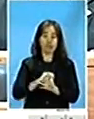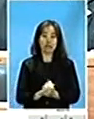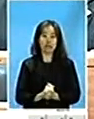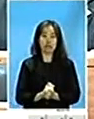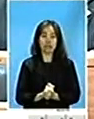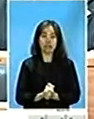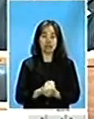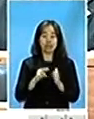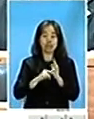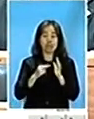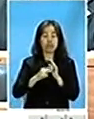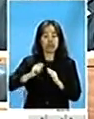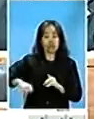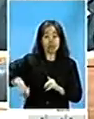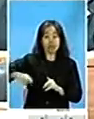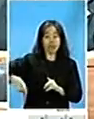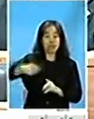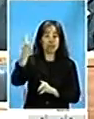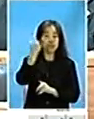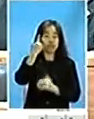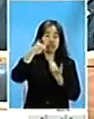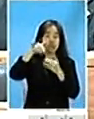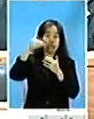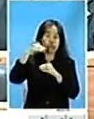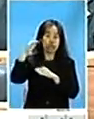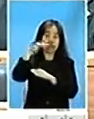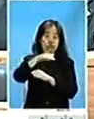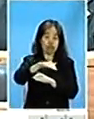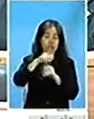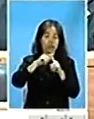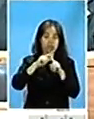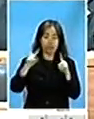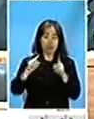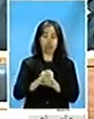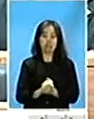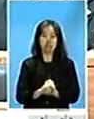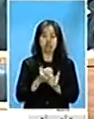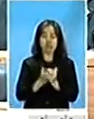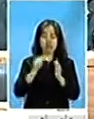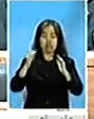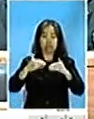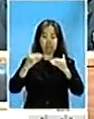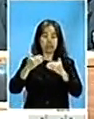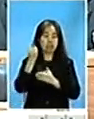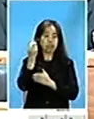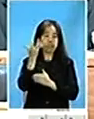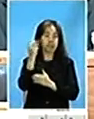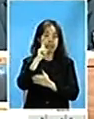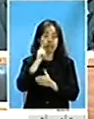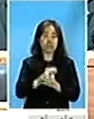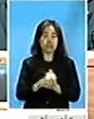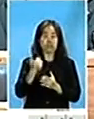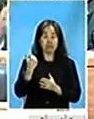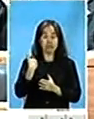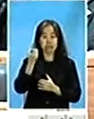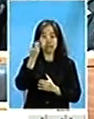มีแต่กัมพูชาครับที่ก็บอกว่าส่งออกน้อยลงแต่ว่าได้เงินมากขึ้นเพราะว่าส่วนหนึ่ง